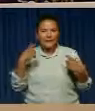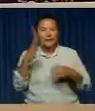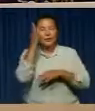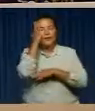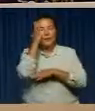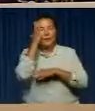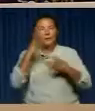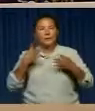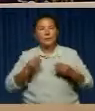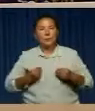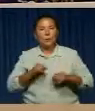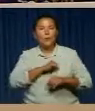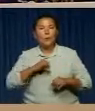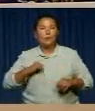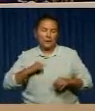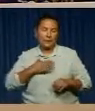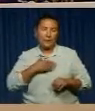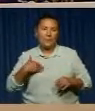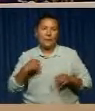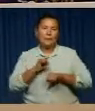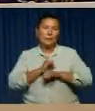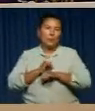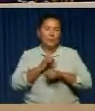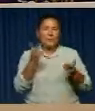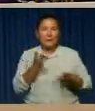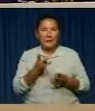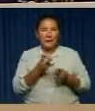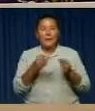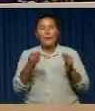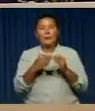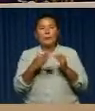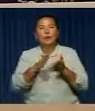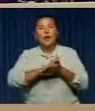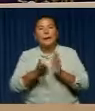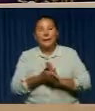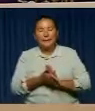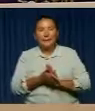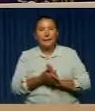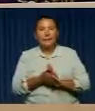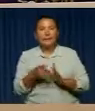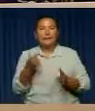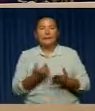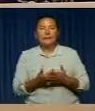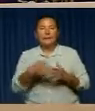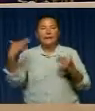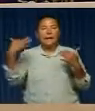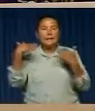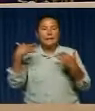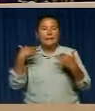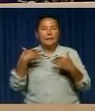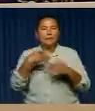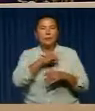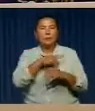терлеу, өкпе демалуымыз керек. Біріншіден үй жағдайында мына біздің желдеткіштеріміз, кондиционерлерді